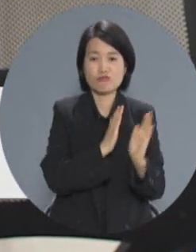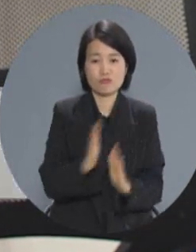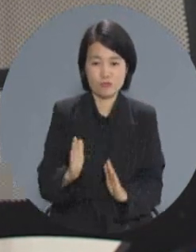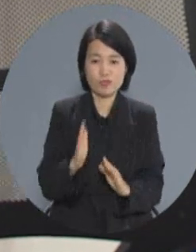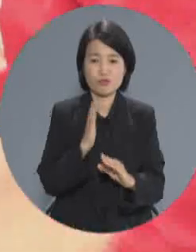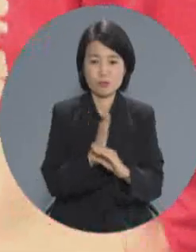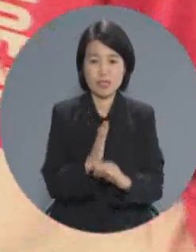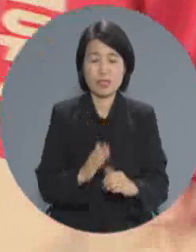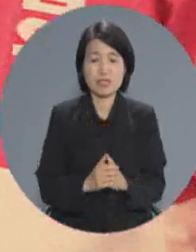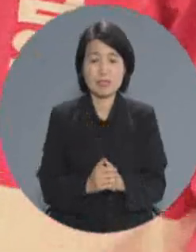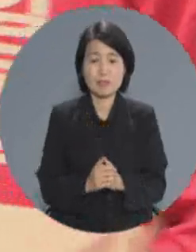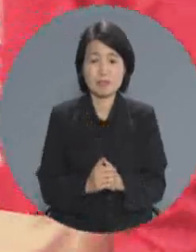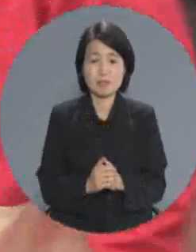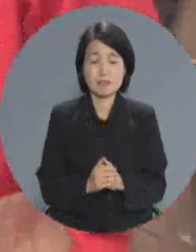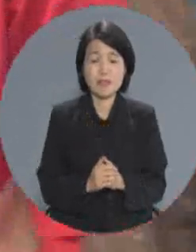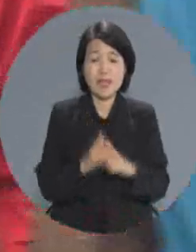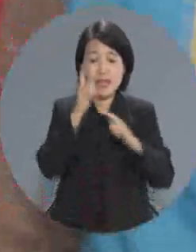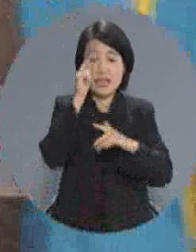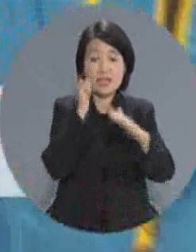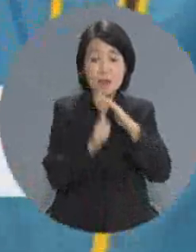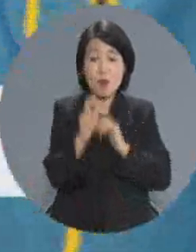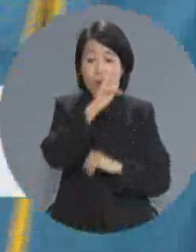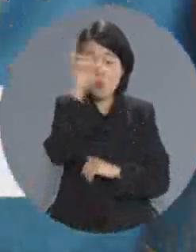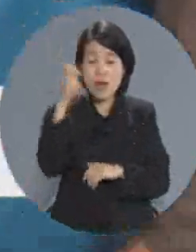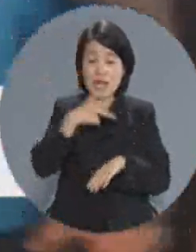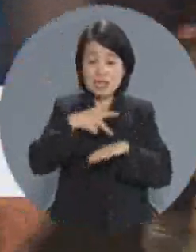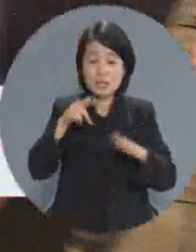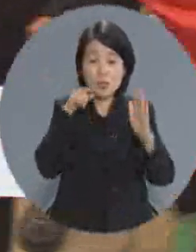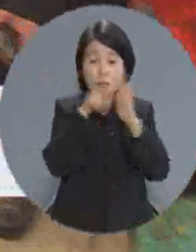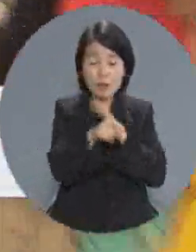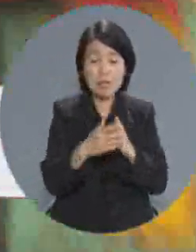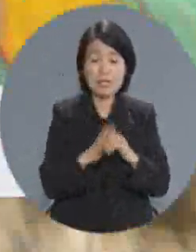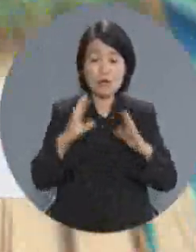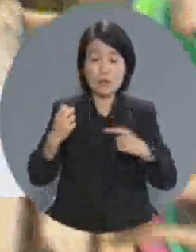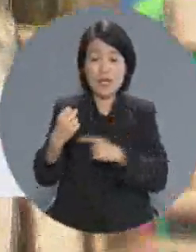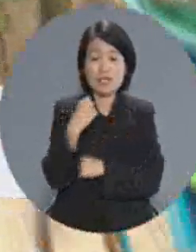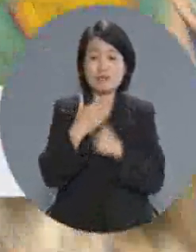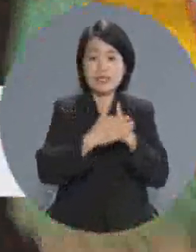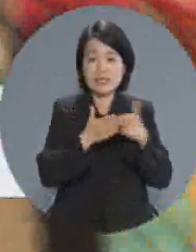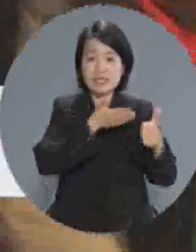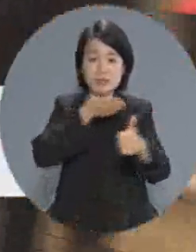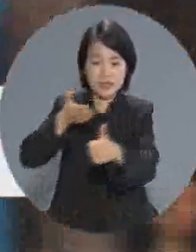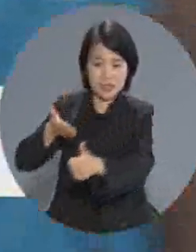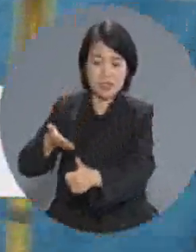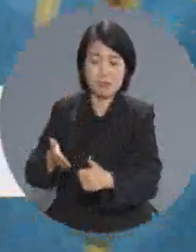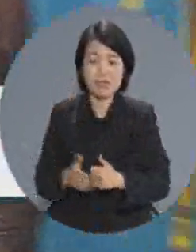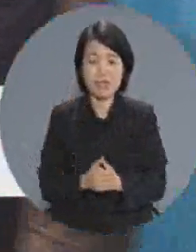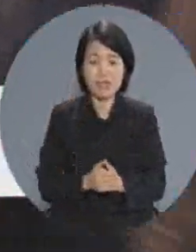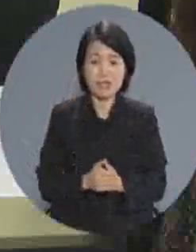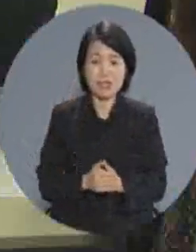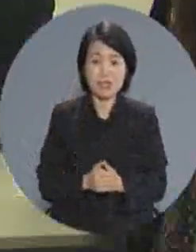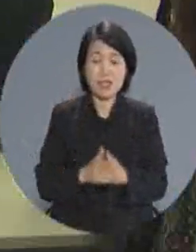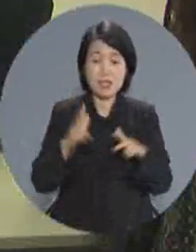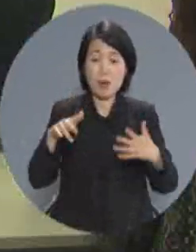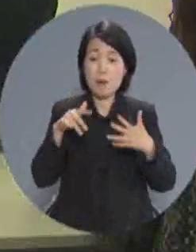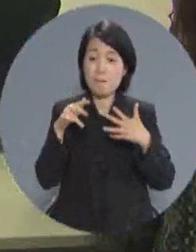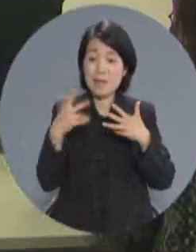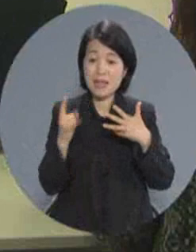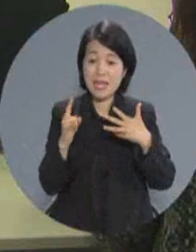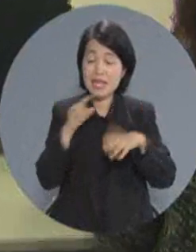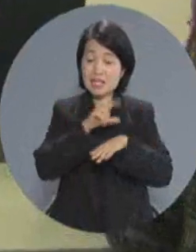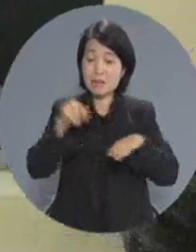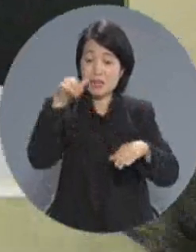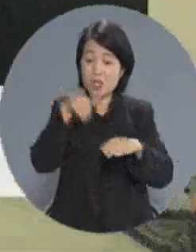하고 있습니다. 이 대표는 오후에는 진도를 방문해 국민의힘 지지를 호소했습니다. 이번 8대